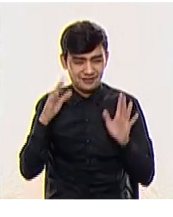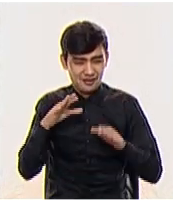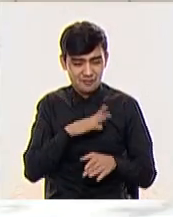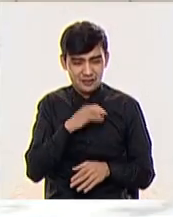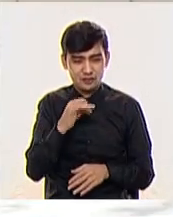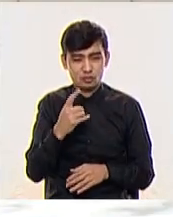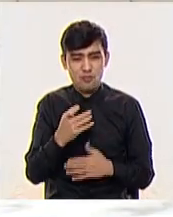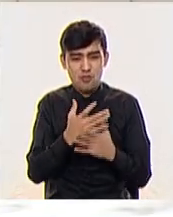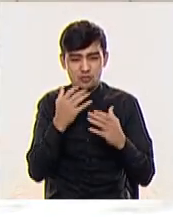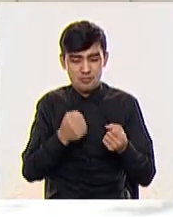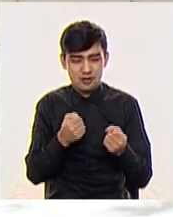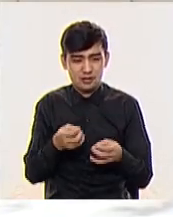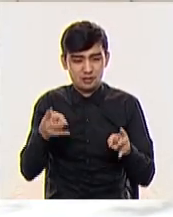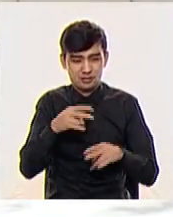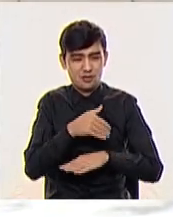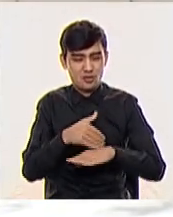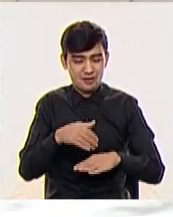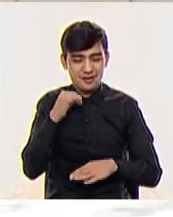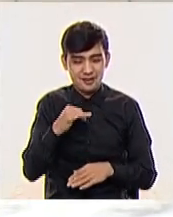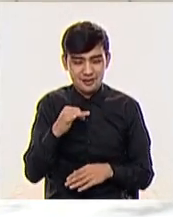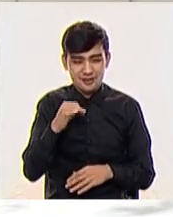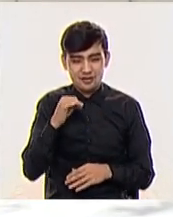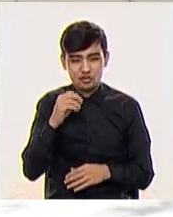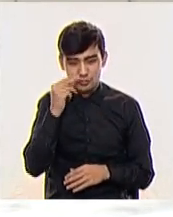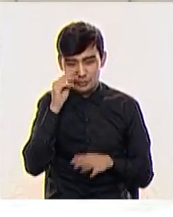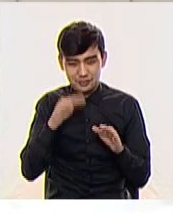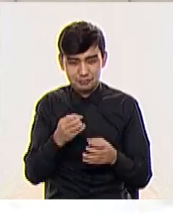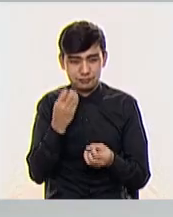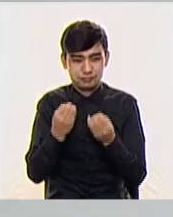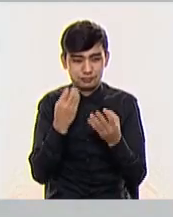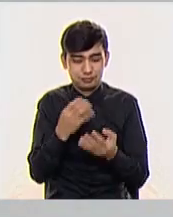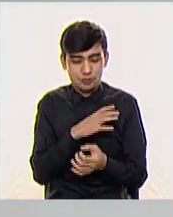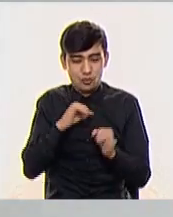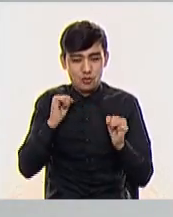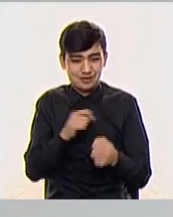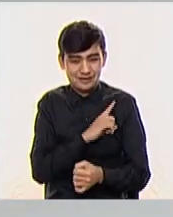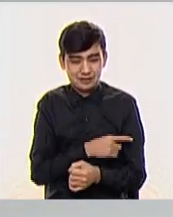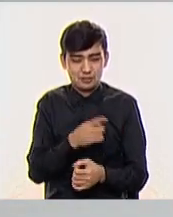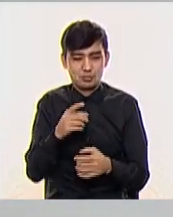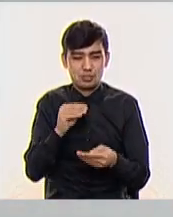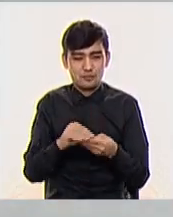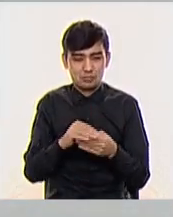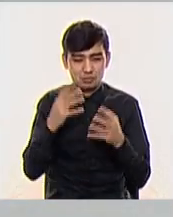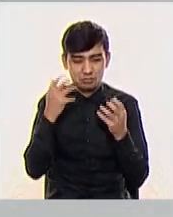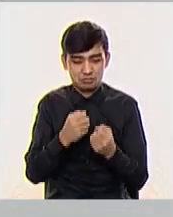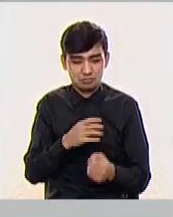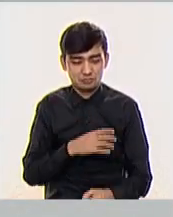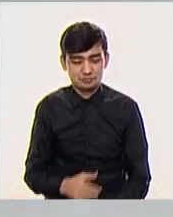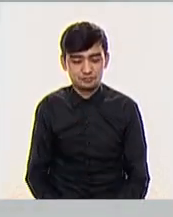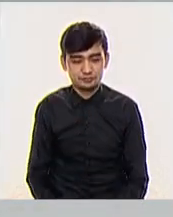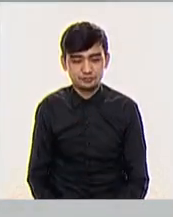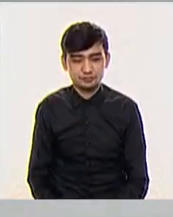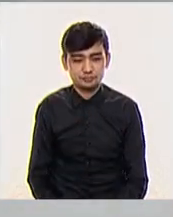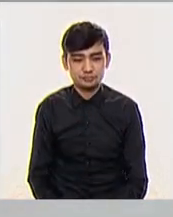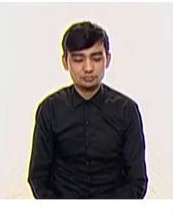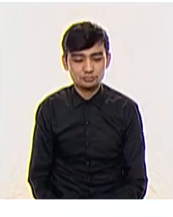көлік трассада қалып қойған. Шымкентте ақпанда ғана гүлдеп бастаған өрік ағаштары қатты суықтан қайта солыпты. Жанар Қожанова,